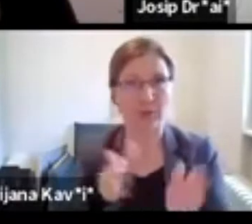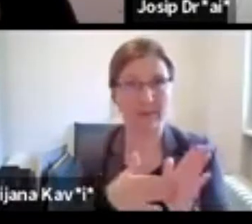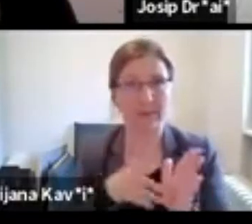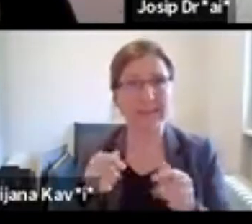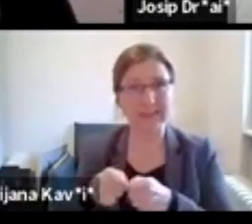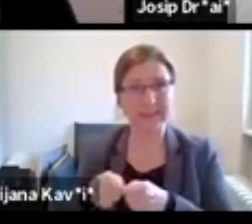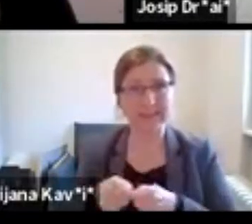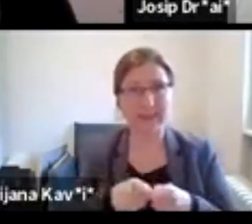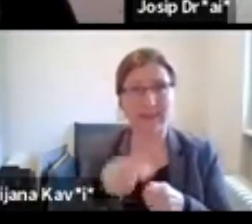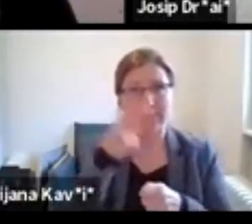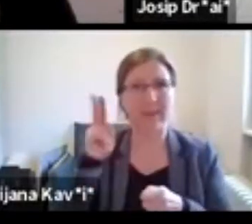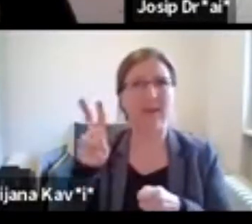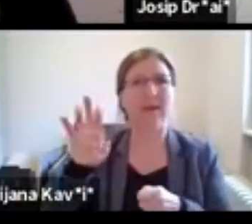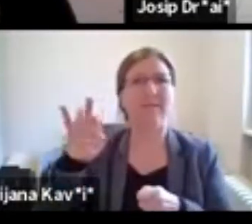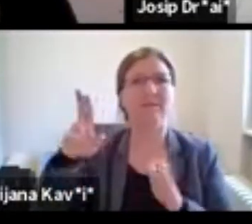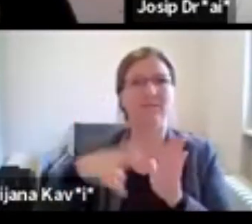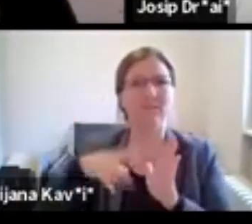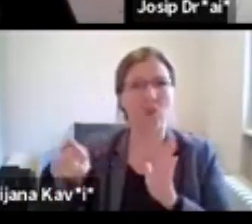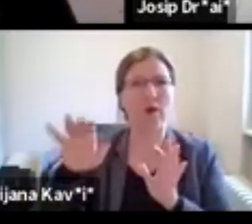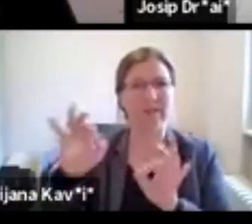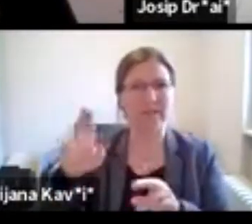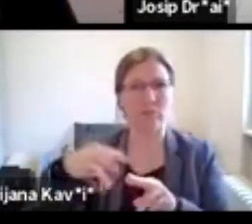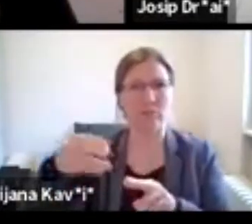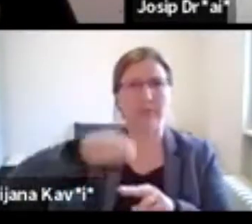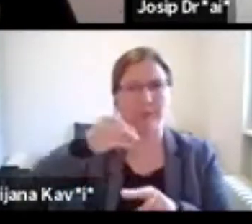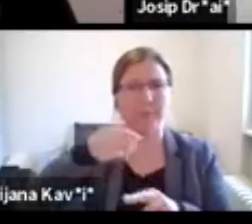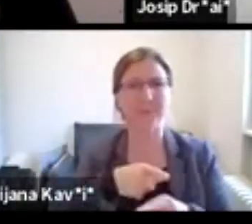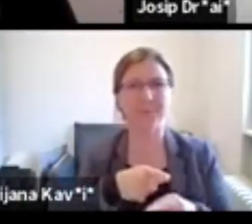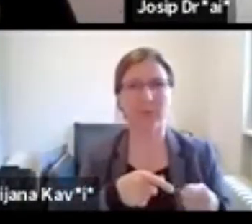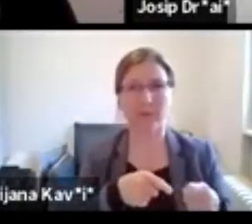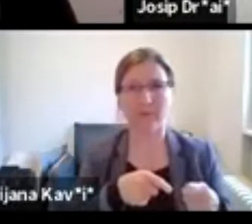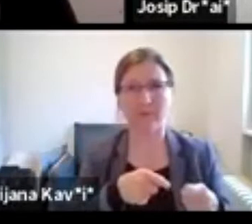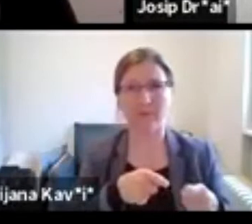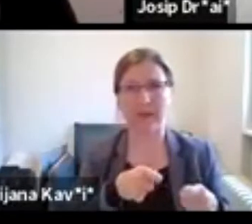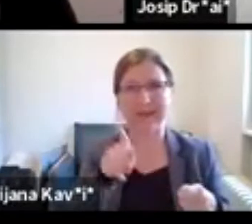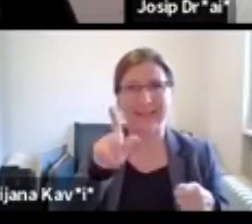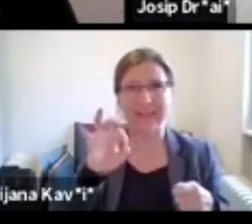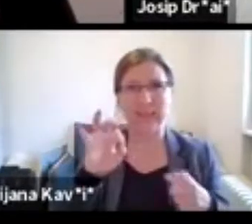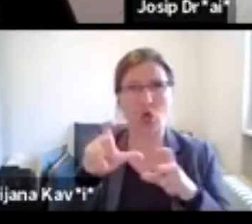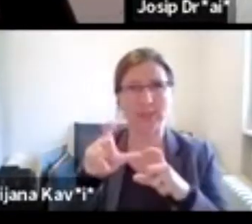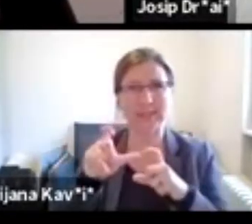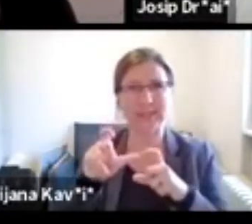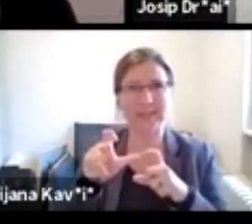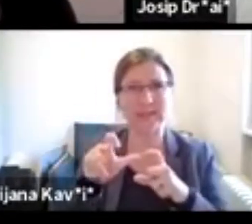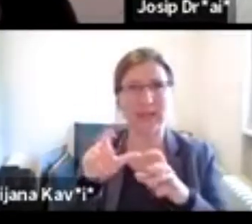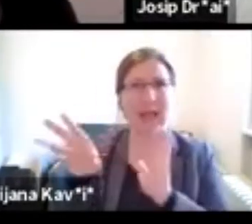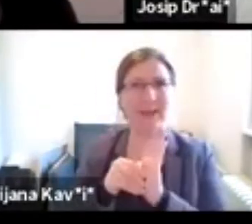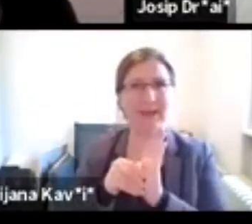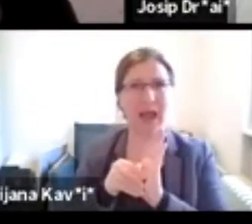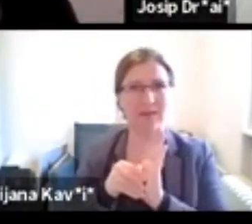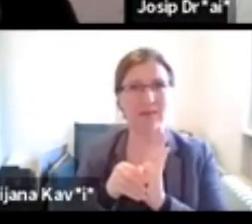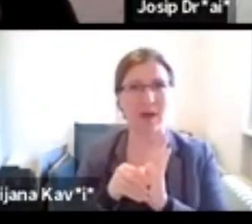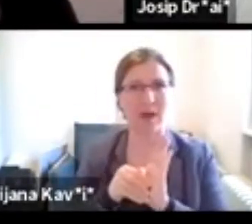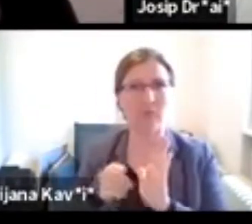možda će Voja spomenuti, upravo uspostavlja suradnju sa Bima Eyes aplikacijom koja nudi virtualnog asistenta za osobe